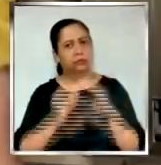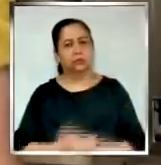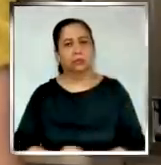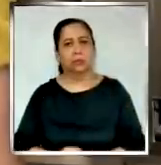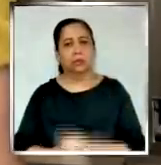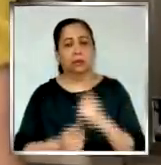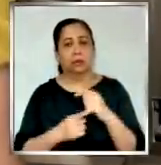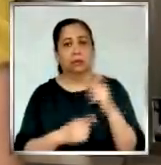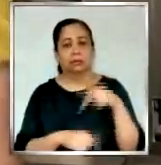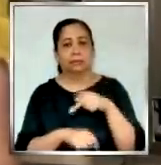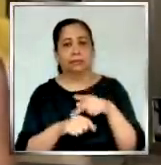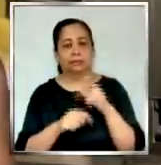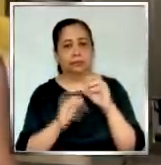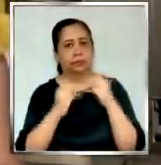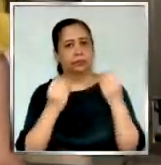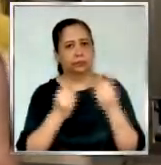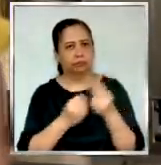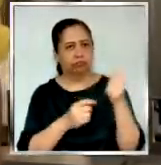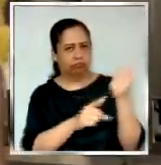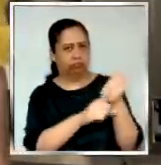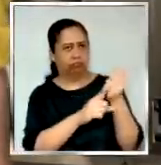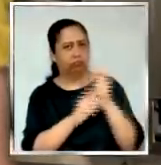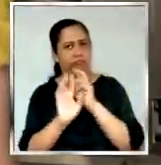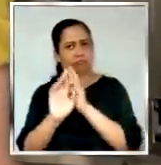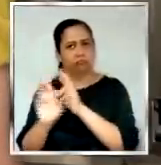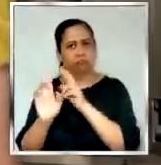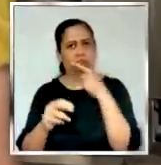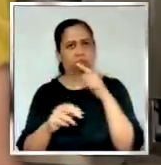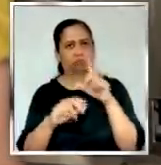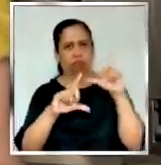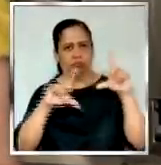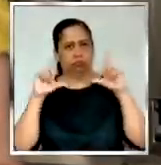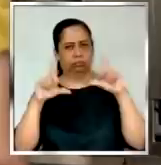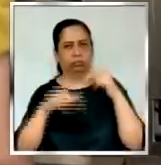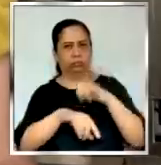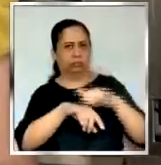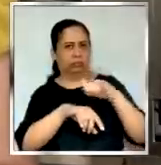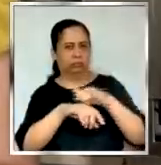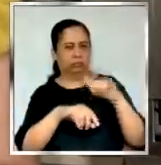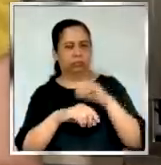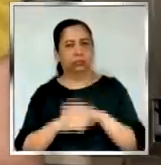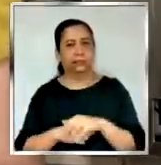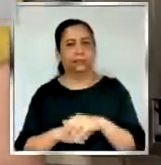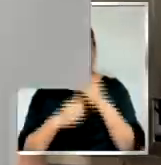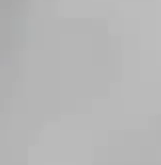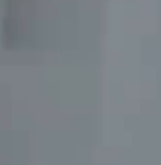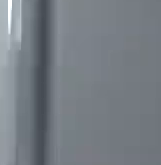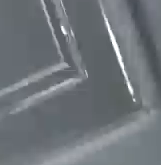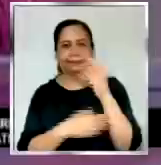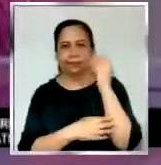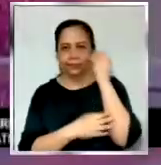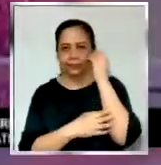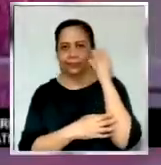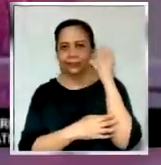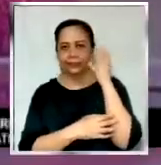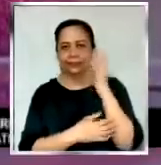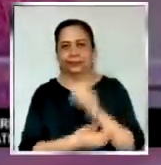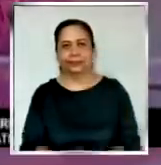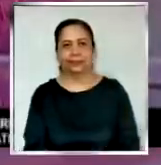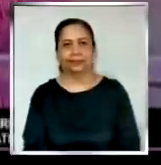Philippines organization na raw ang sasagot sa mga alegasyon ng dayaan. Makichika kay Aubrey Carampel.